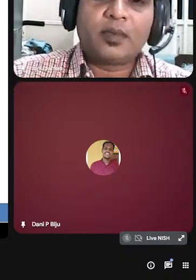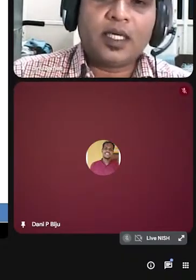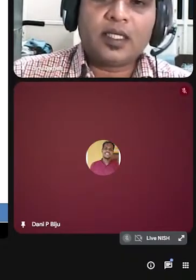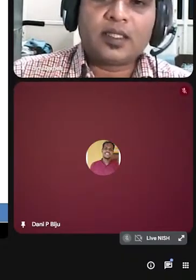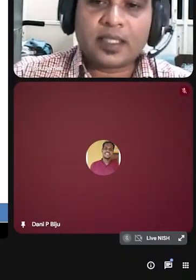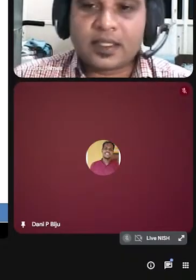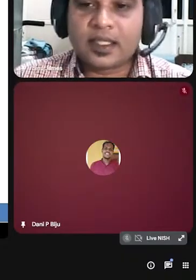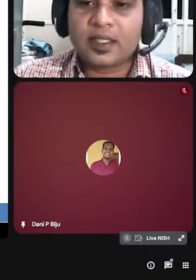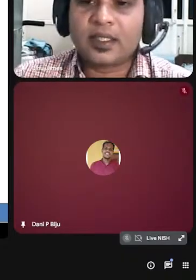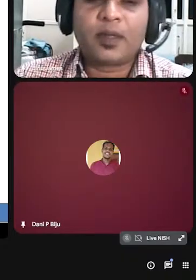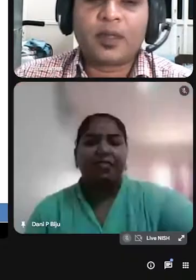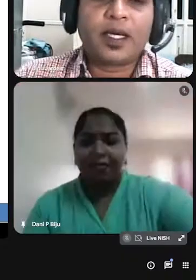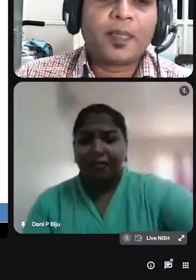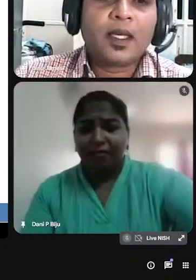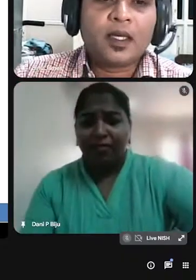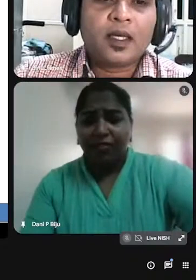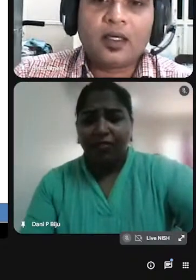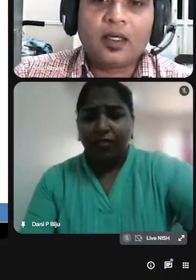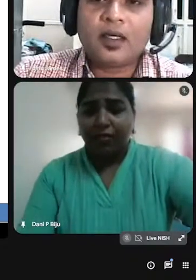ഇന്നത്തെ നമ്മുടെ ഈ സെഷൻ,